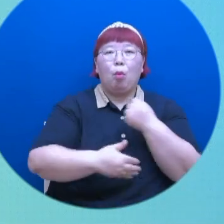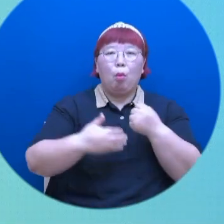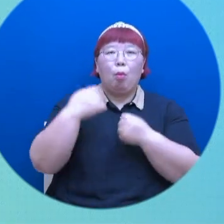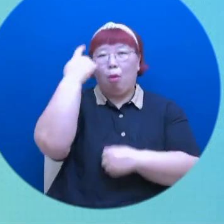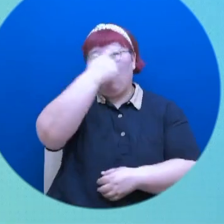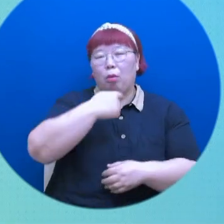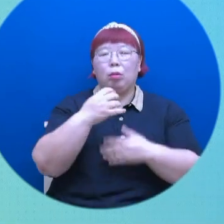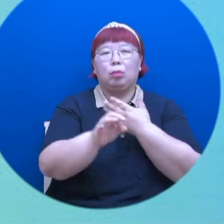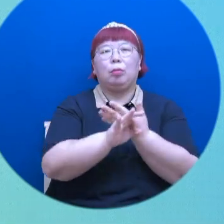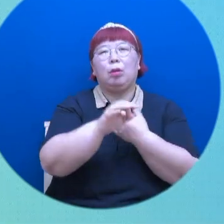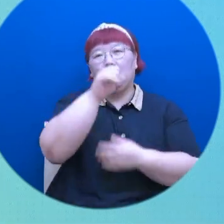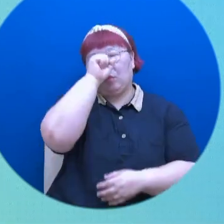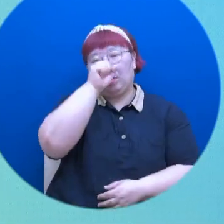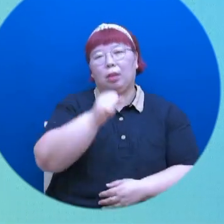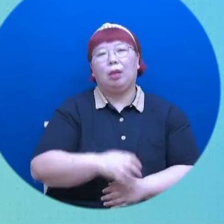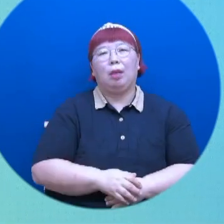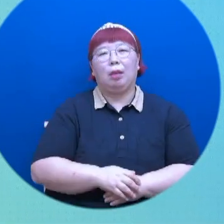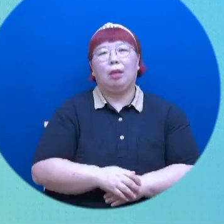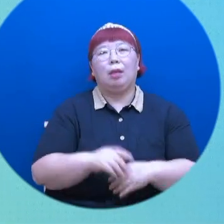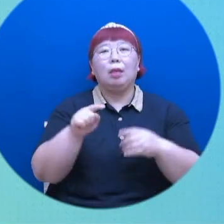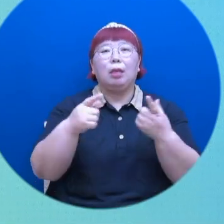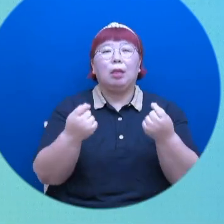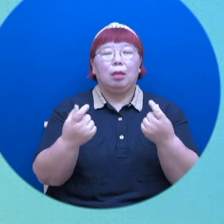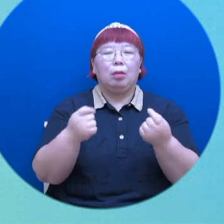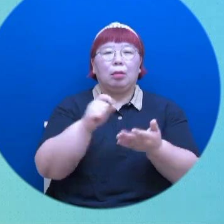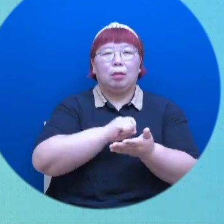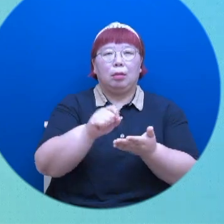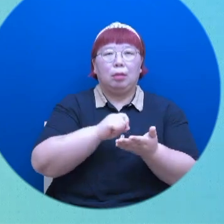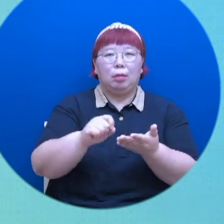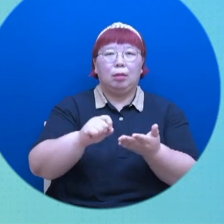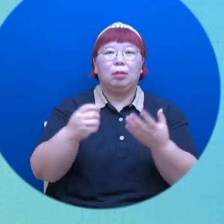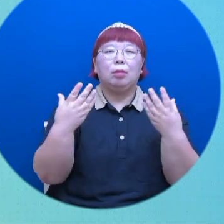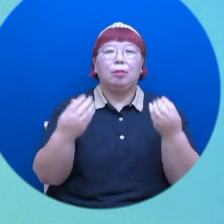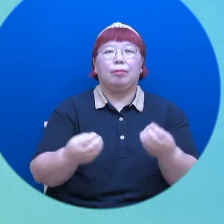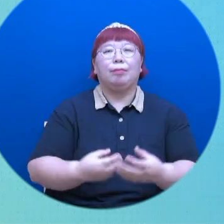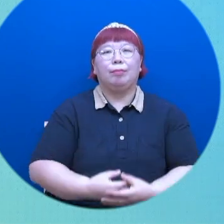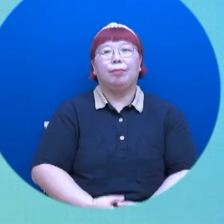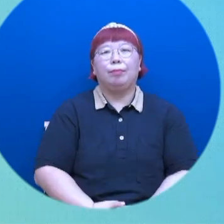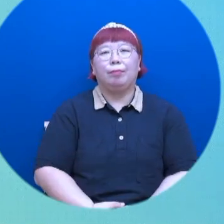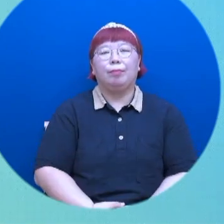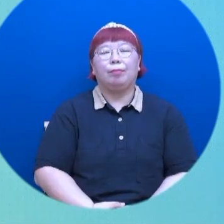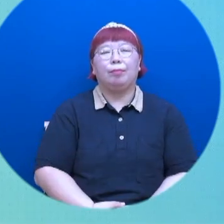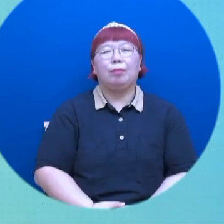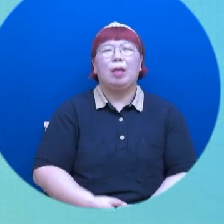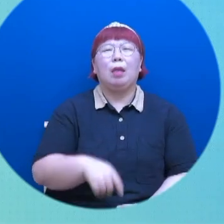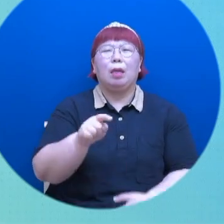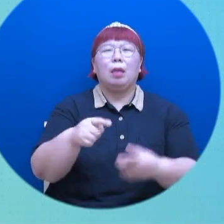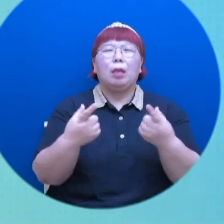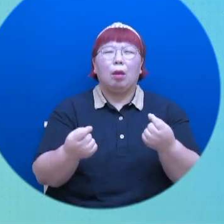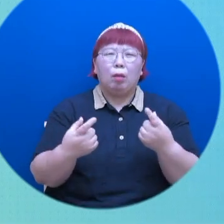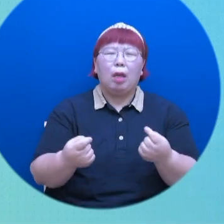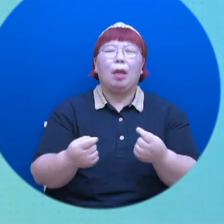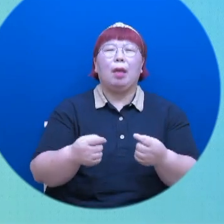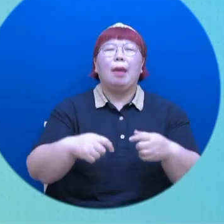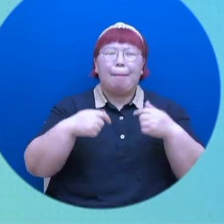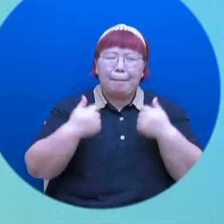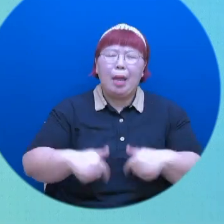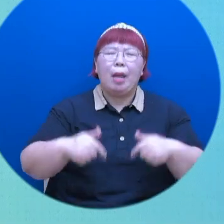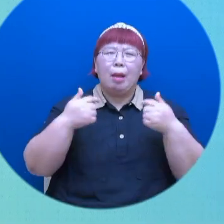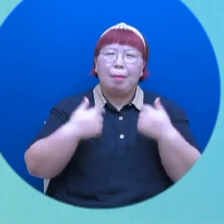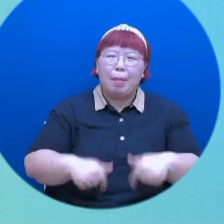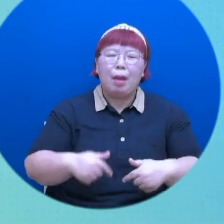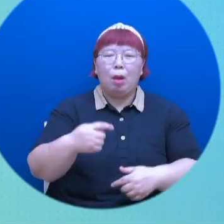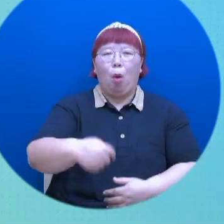좋겠다. 이런 글을 남겼습니다. 그렇게 매일매일 방 안에 홀로 있던